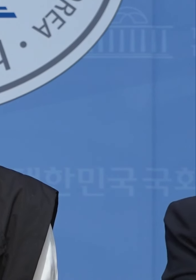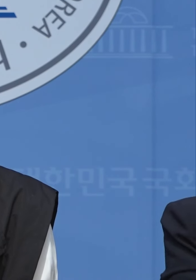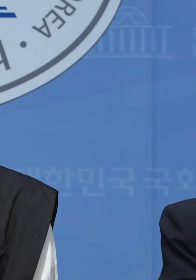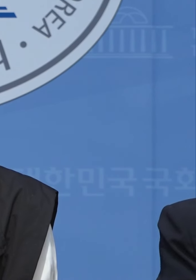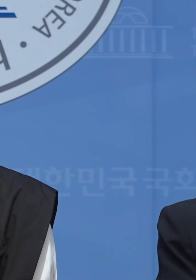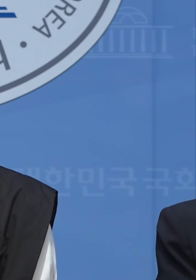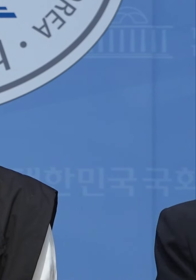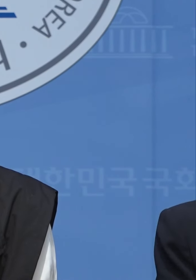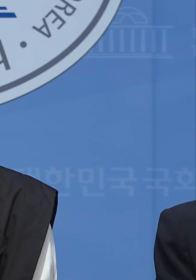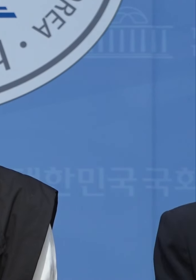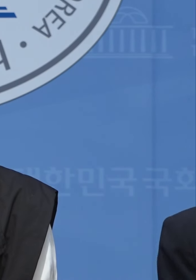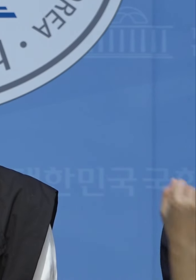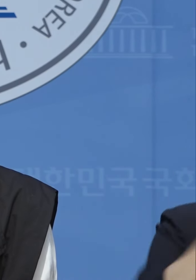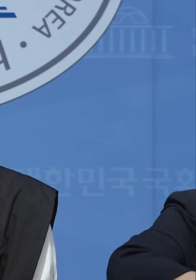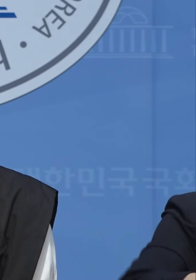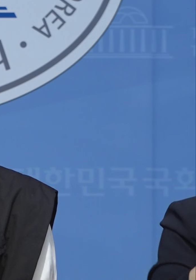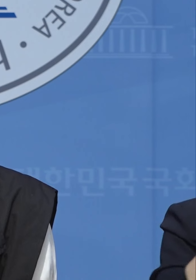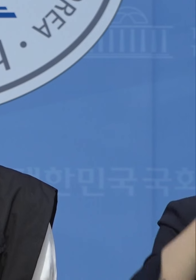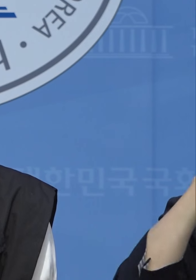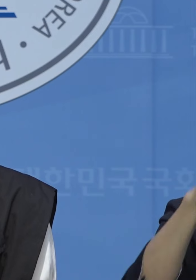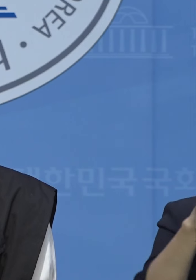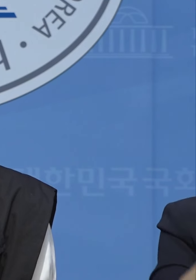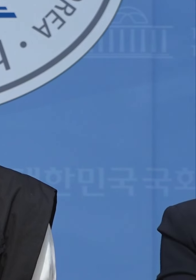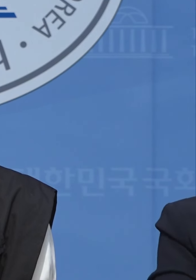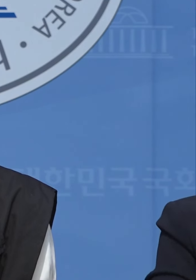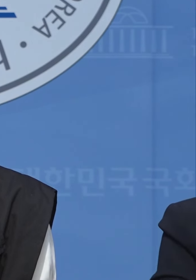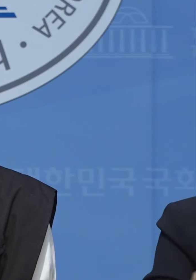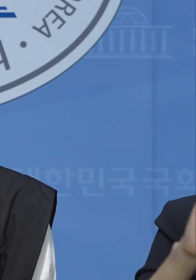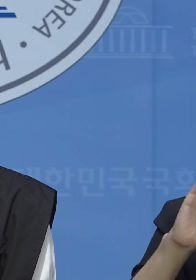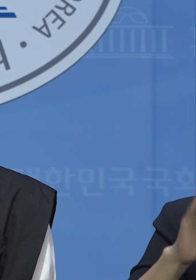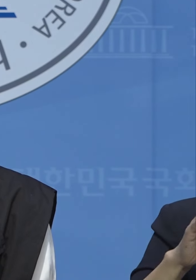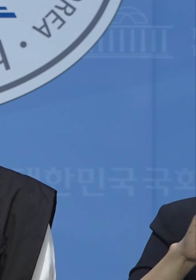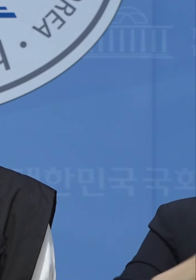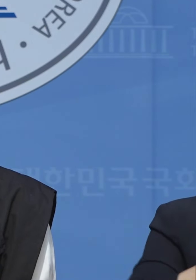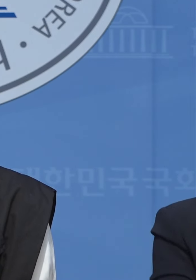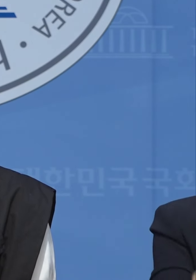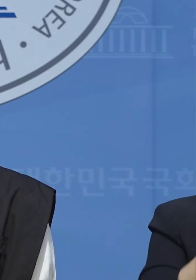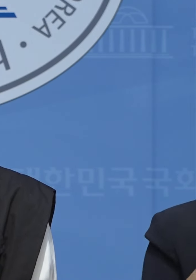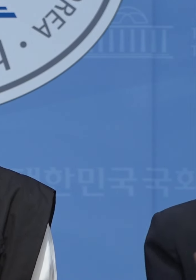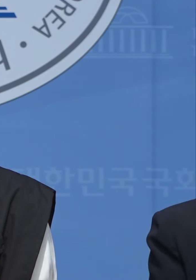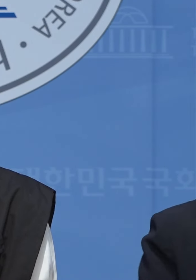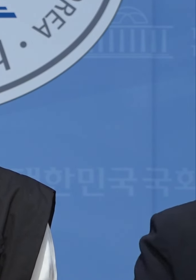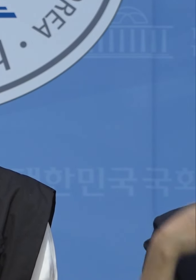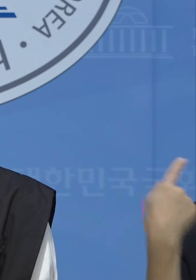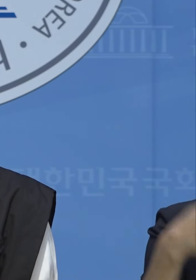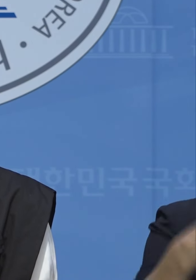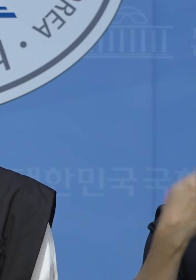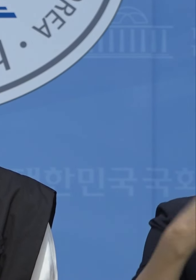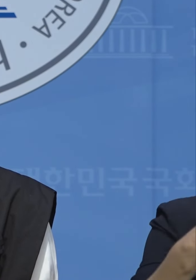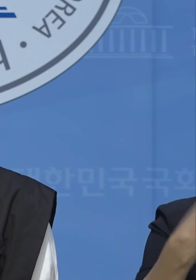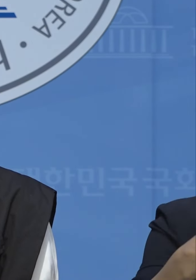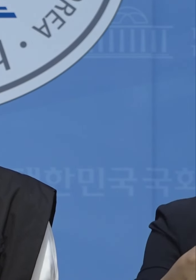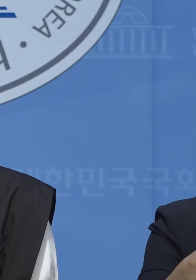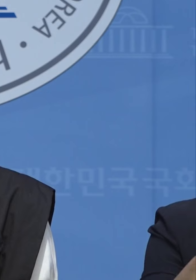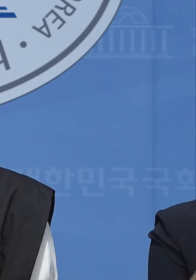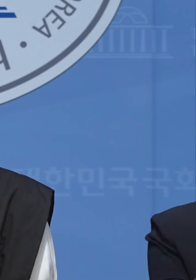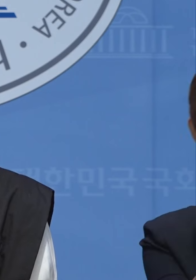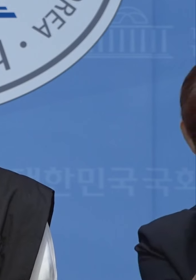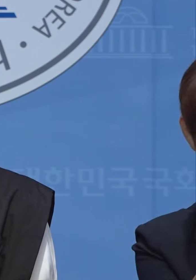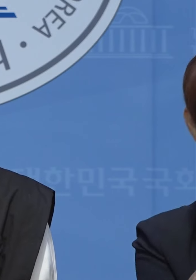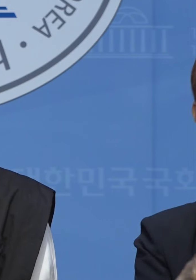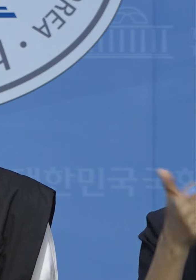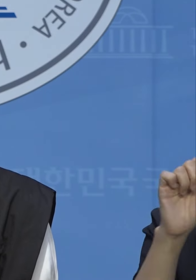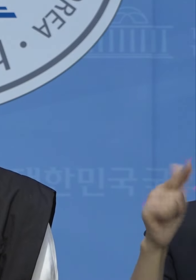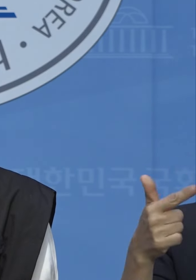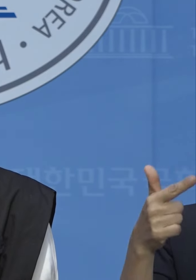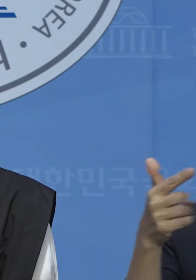사항 없음 결정을 내린 뒤 국가 권익 위원회에 온갖 비난과 조롱이 쏟아지고 있는만큼 한동은